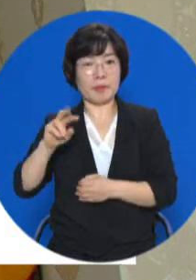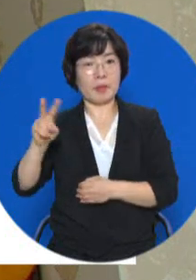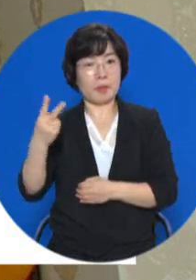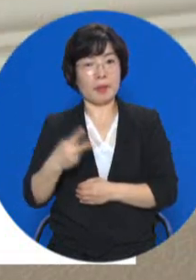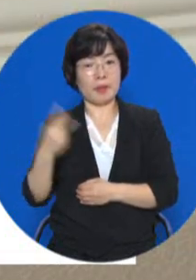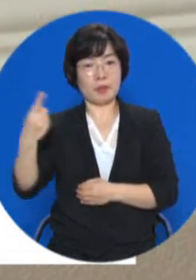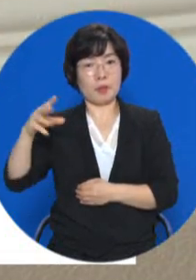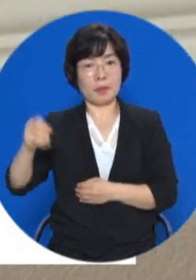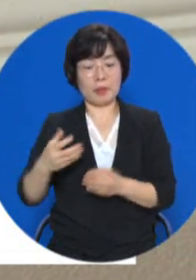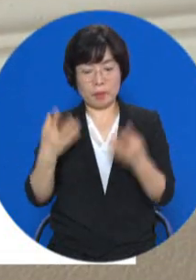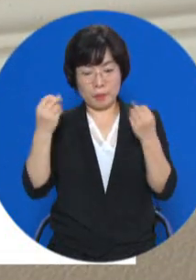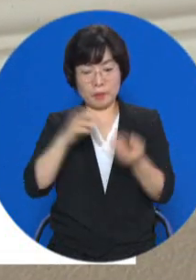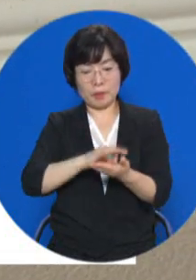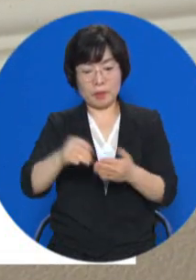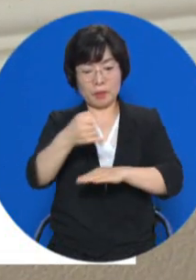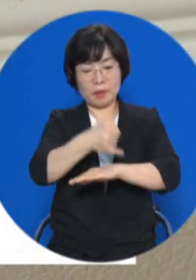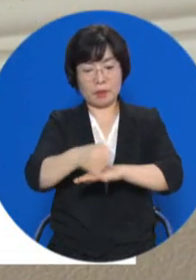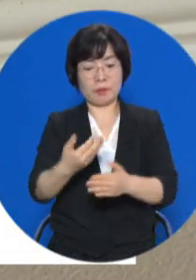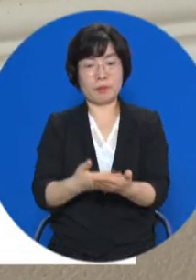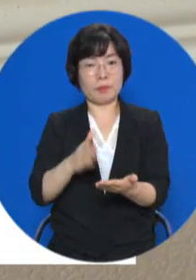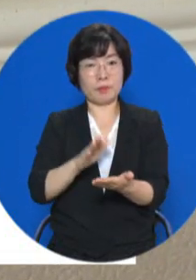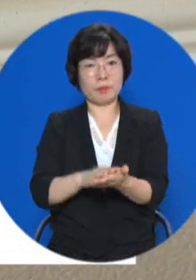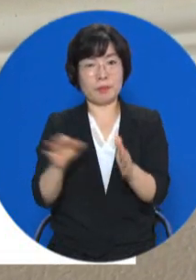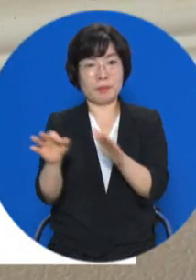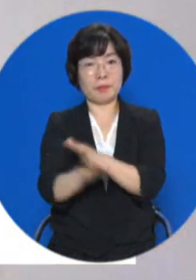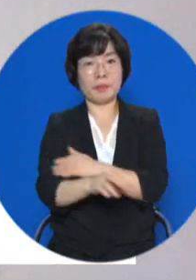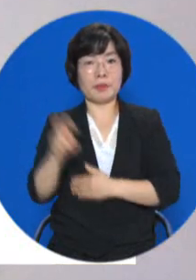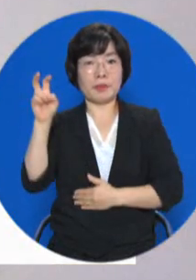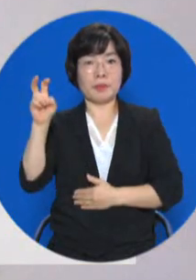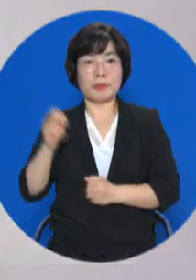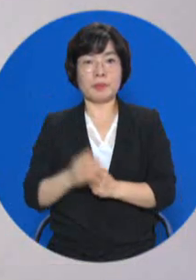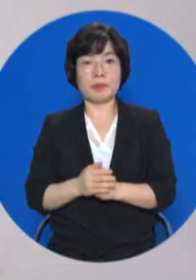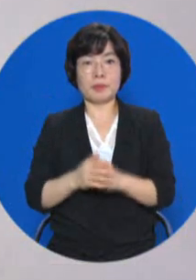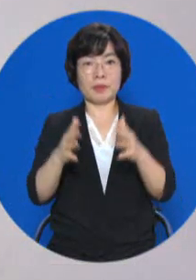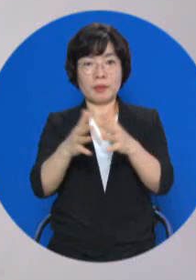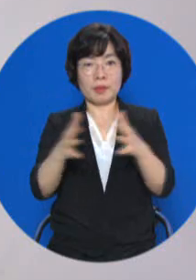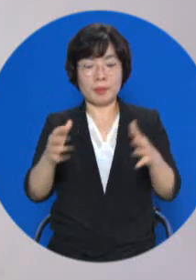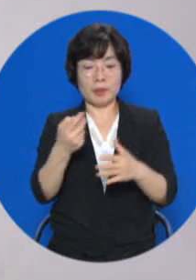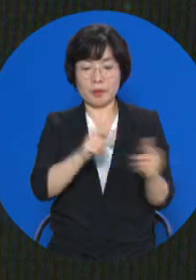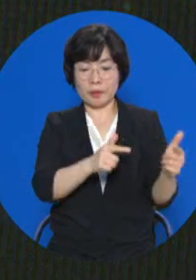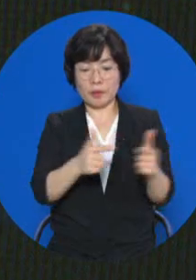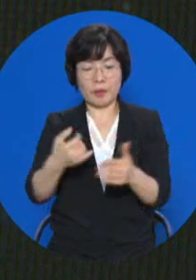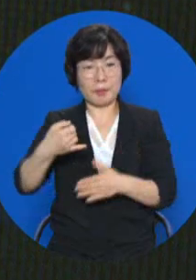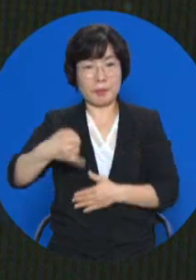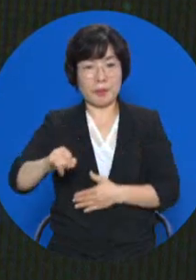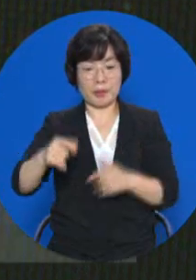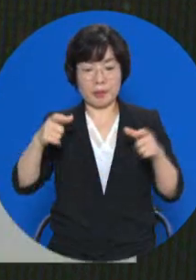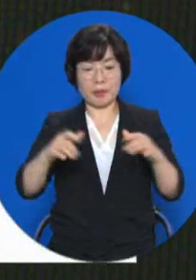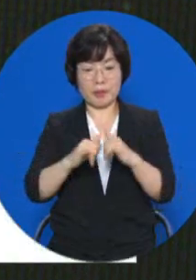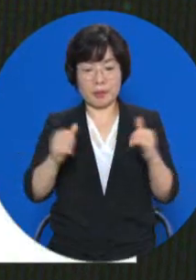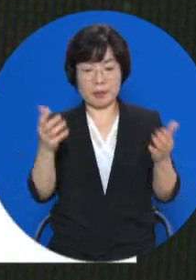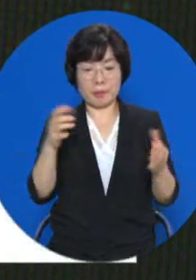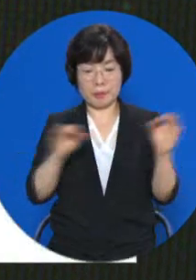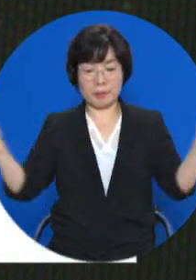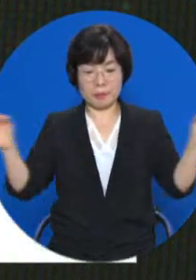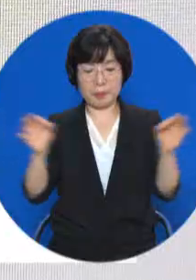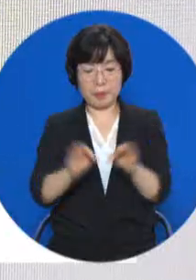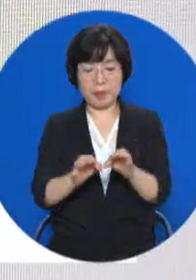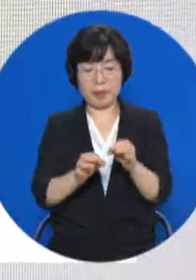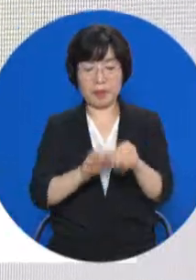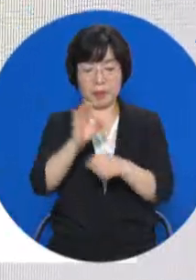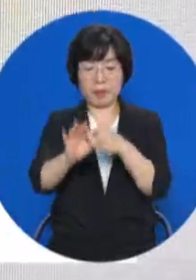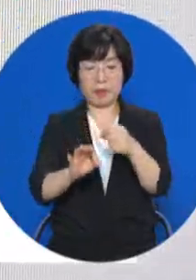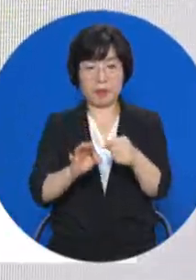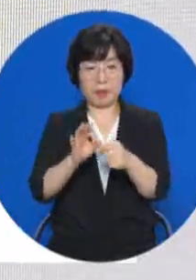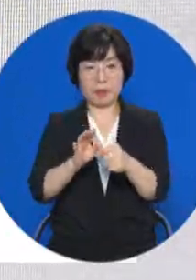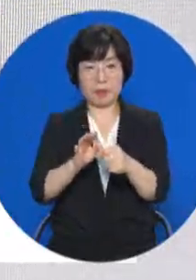거예요 아마. 그걸 리모델링한 비용이 들었다고 생각을 합니다. 이 아파트의 크고 작은 하자는 주민들이 입주를 시작한